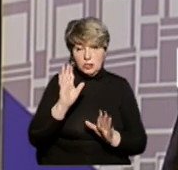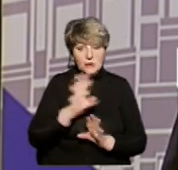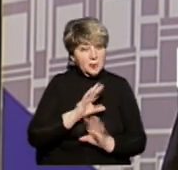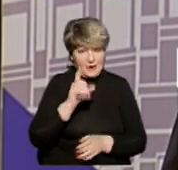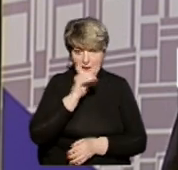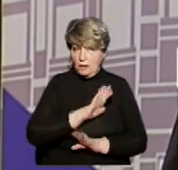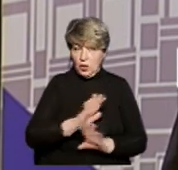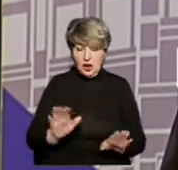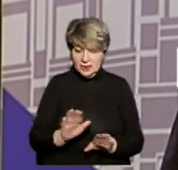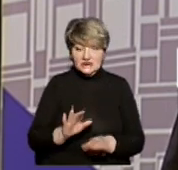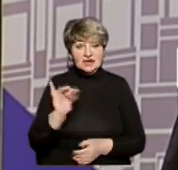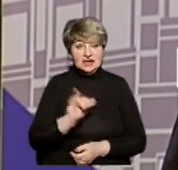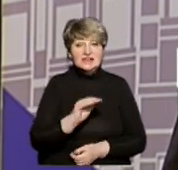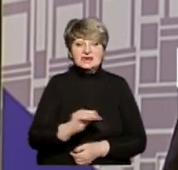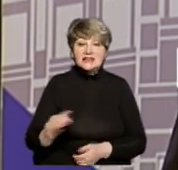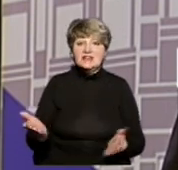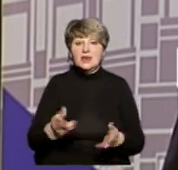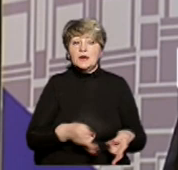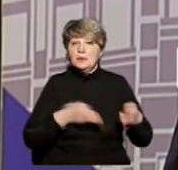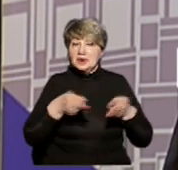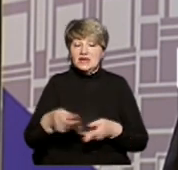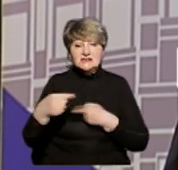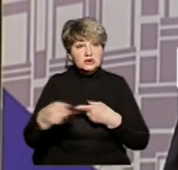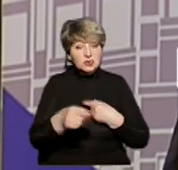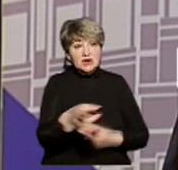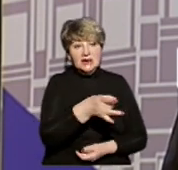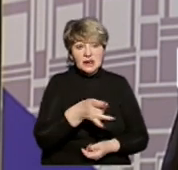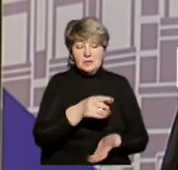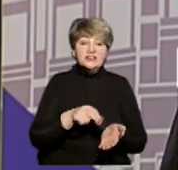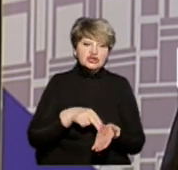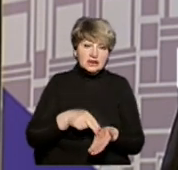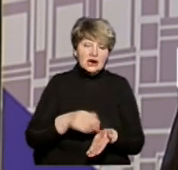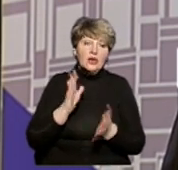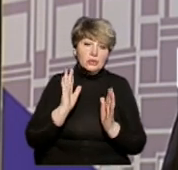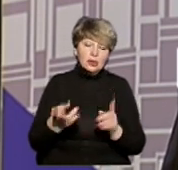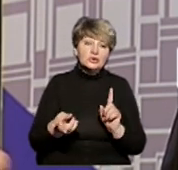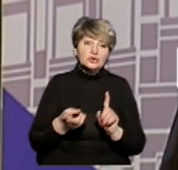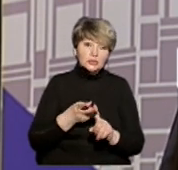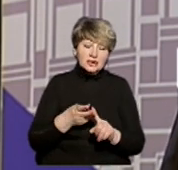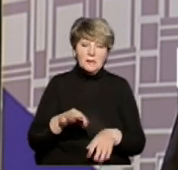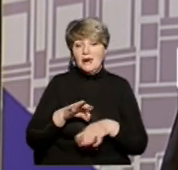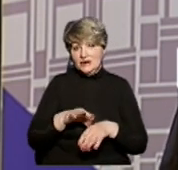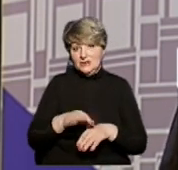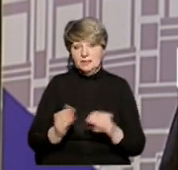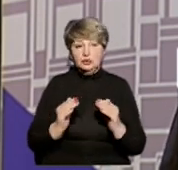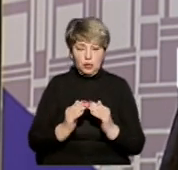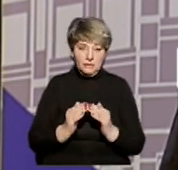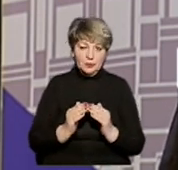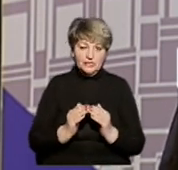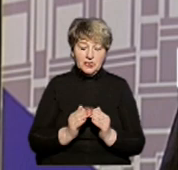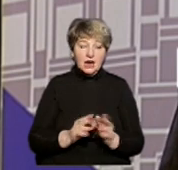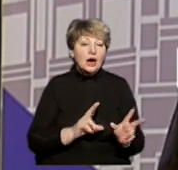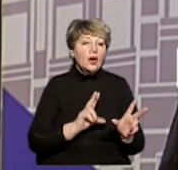і навіть ті діти, які в нас приїхали із інших міст і регіонів, Черкащина для них стане другим рідним домом, і ми будемо,